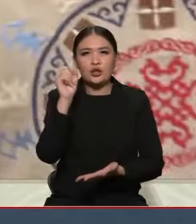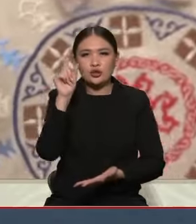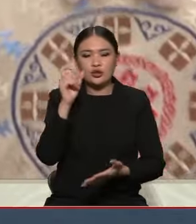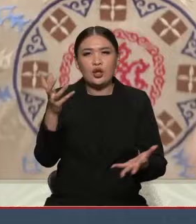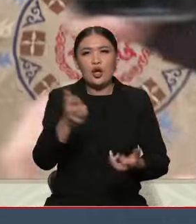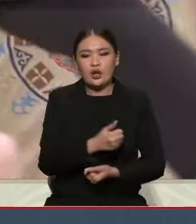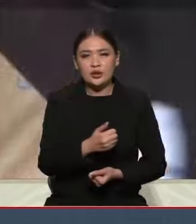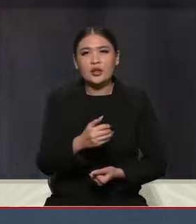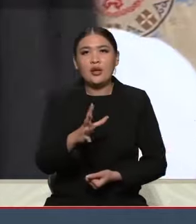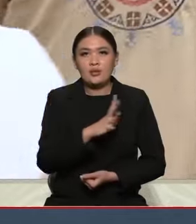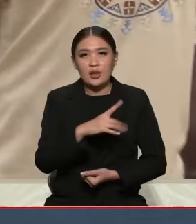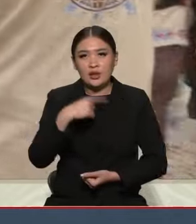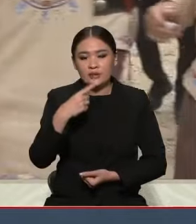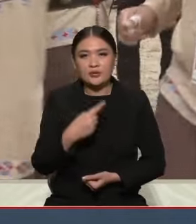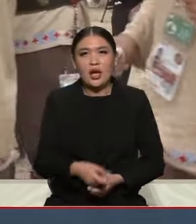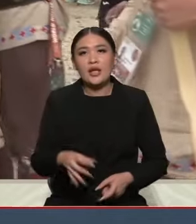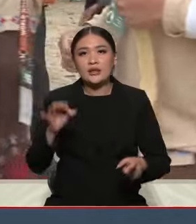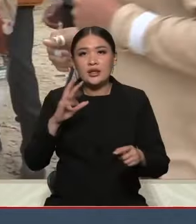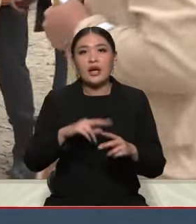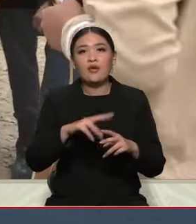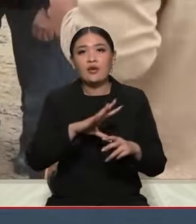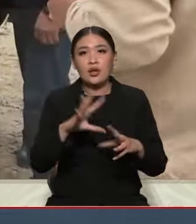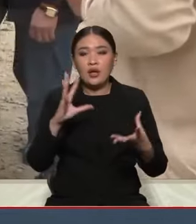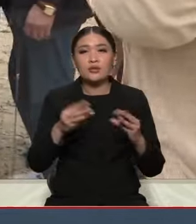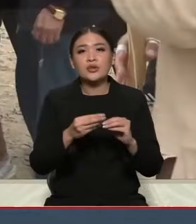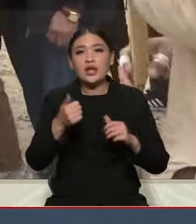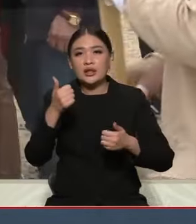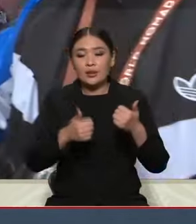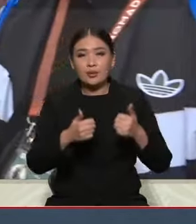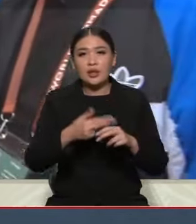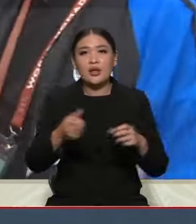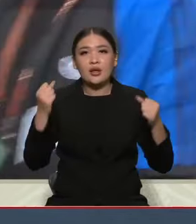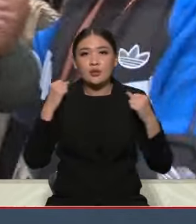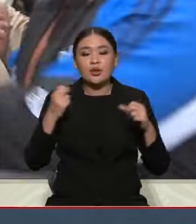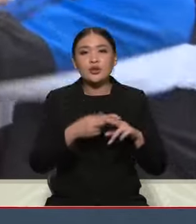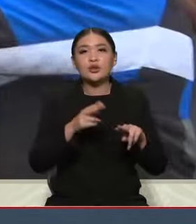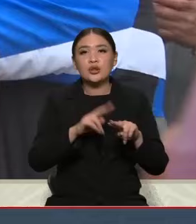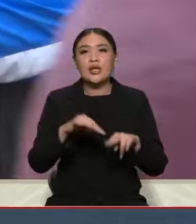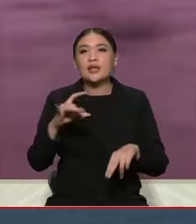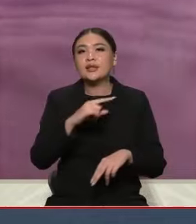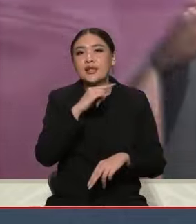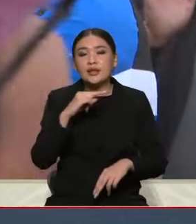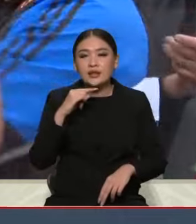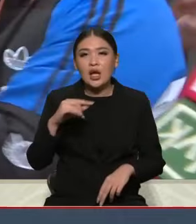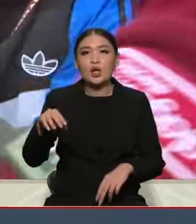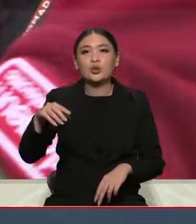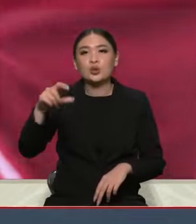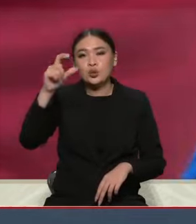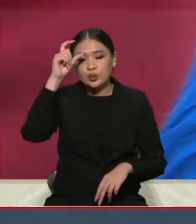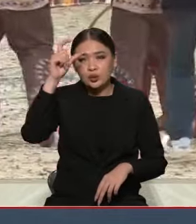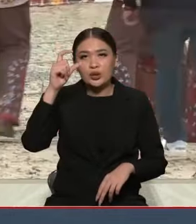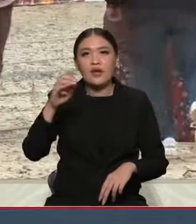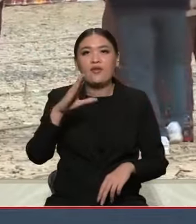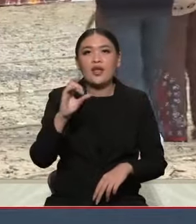Если говорить в целом про выступления стрелков, то основными соперниками наших спортсменов стали сборные из России, Турции и Венгрии.